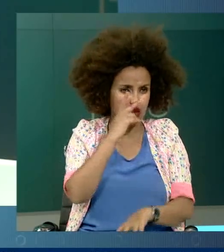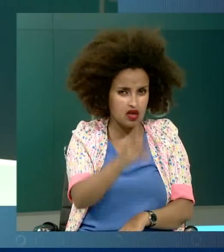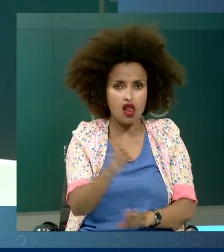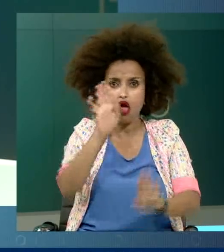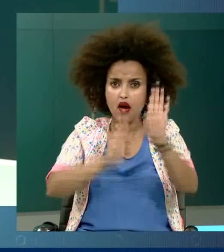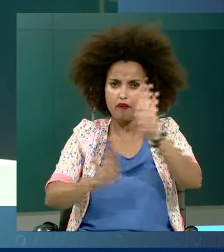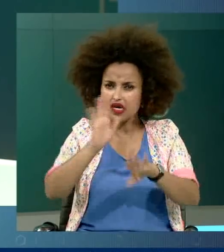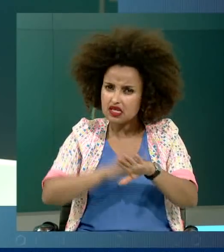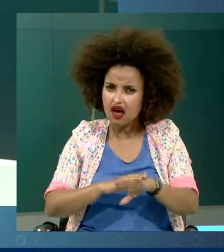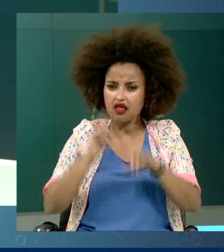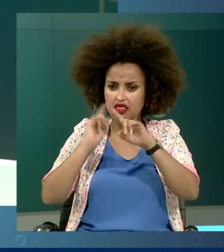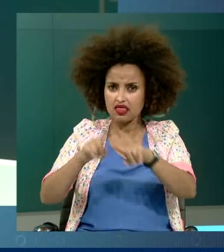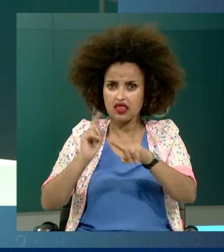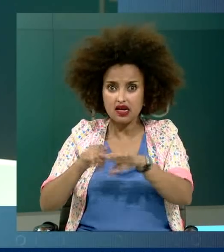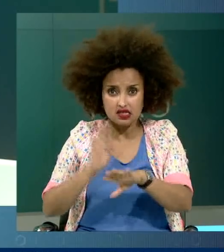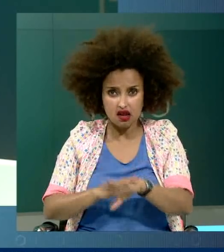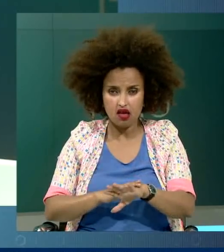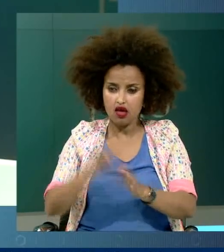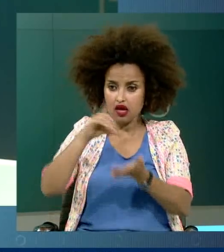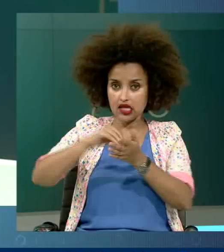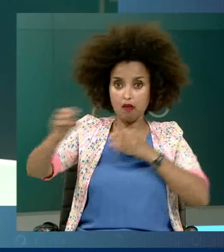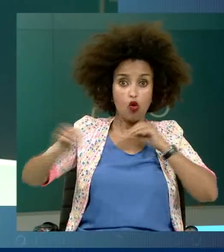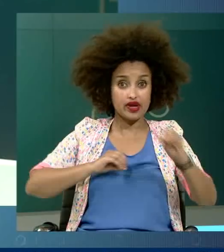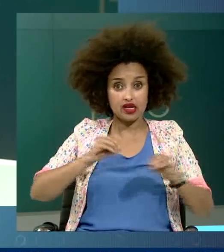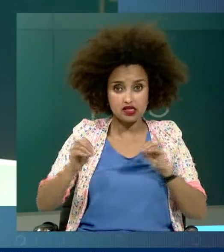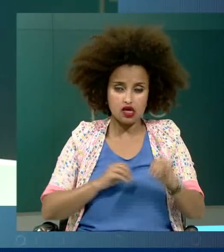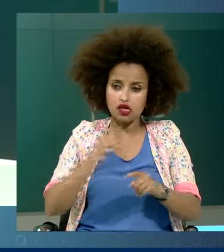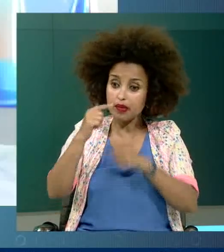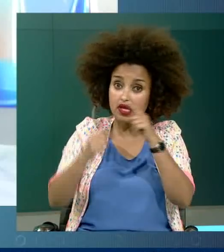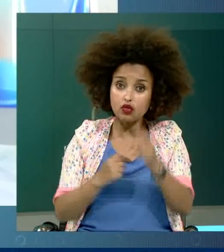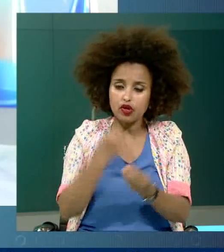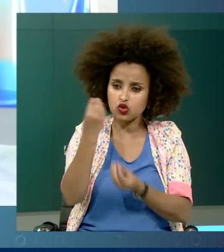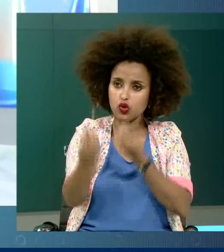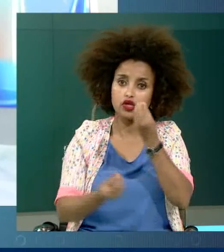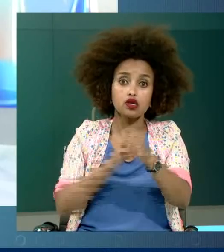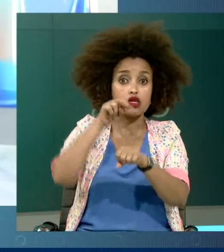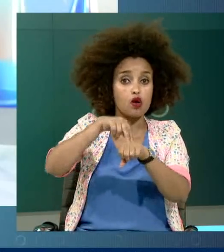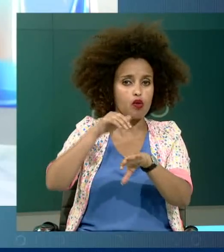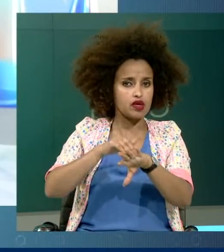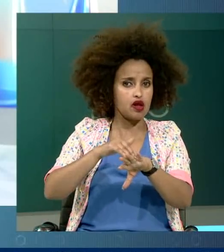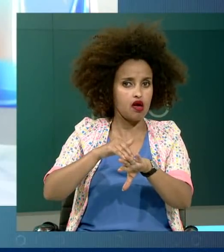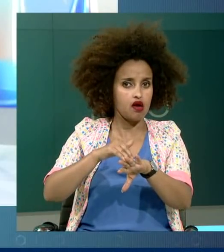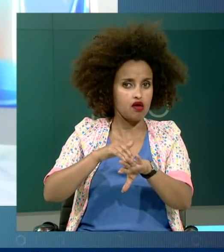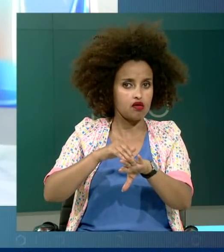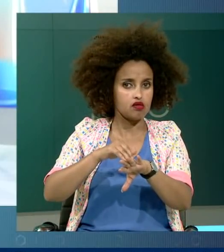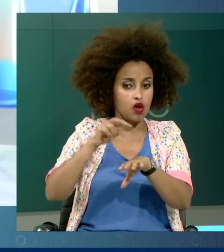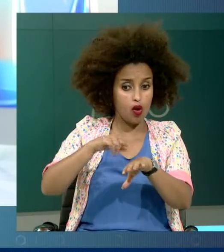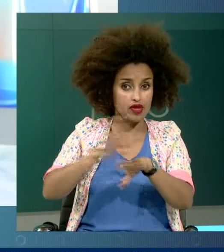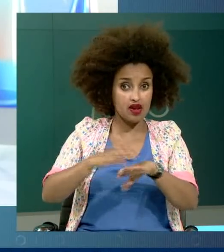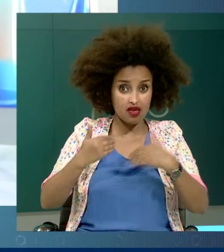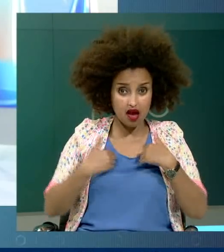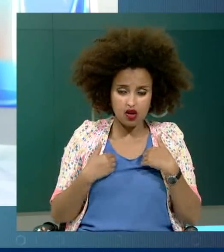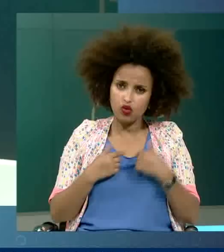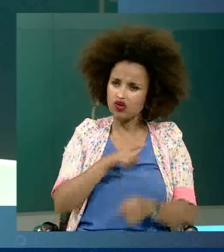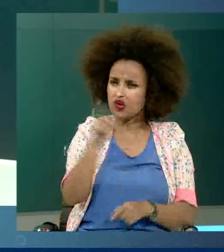ላይ፣ ታክሲዎች ላይ ያለው የከተማው እንቅስቃሴ፣ የምትሄድባቸው የንግድ ተቋማት ላይ ያለው ያ ነገር ህብረተሰቡ ጋር